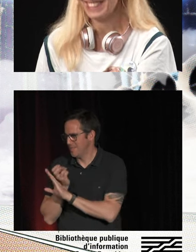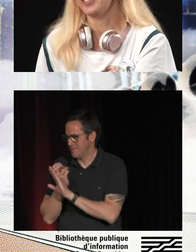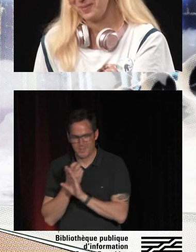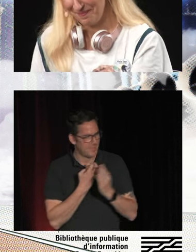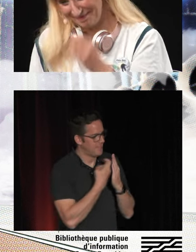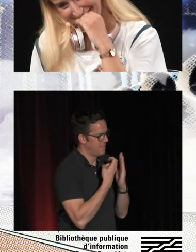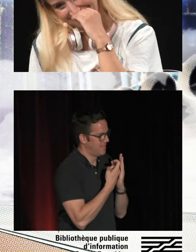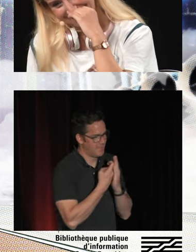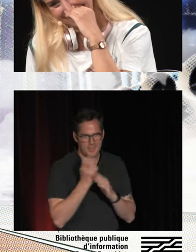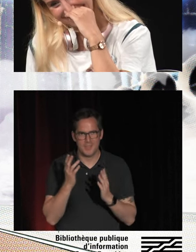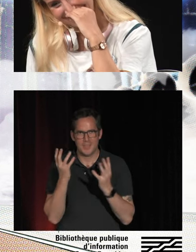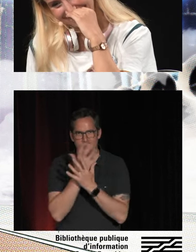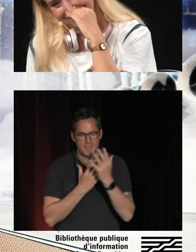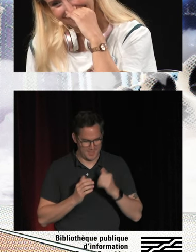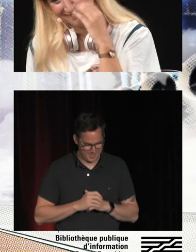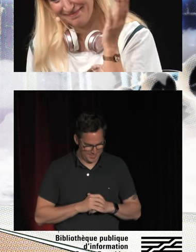Non.